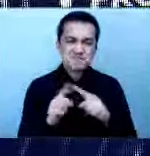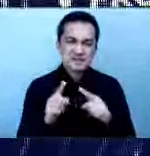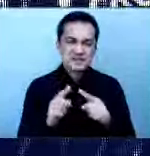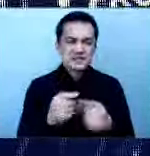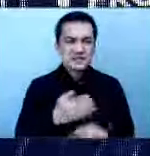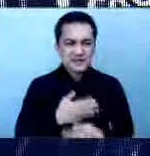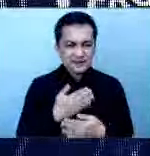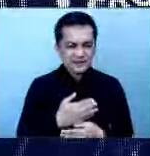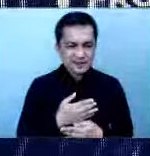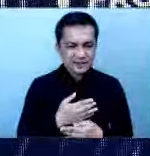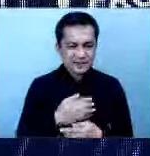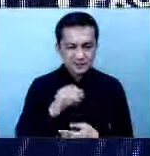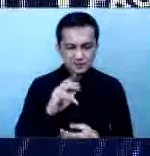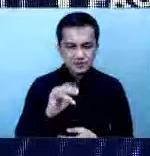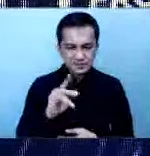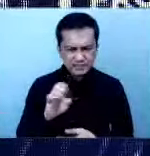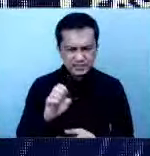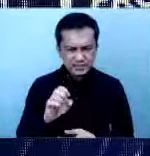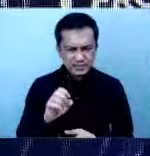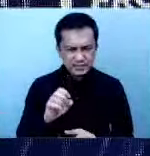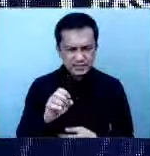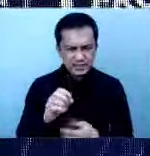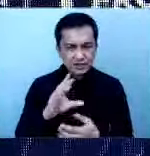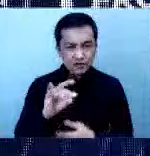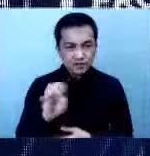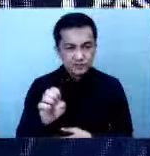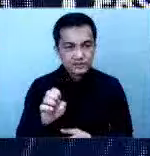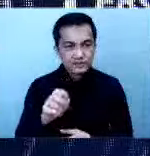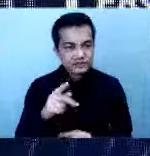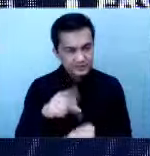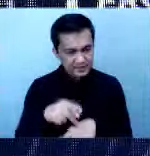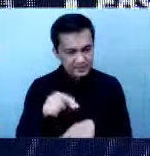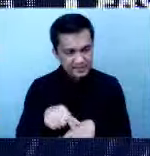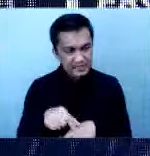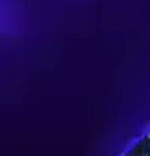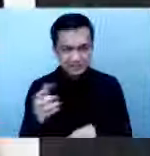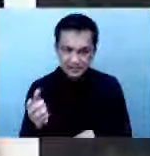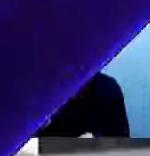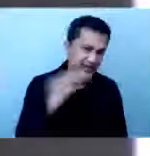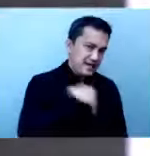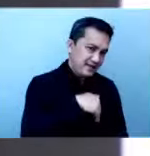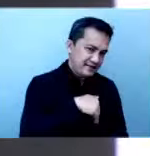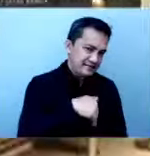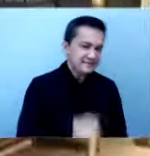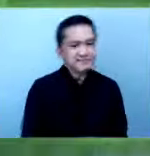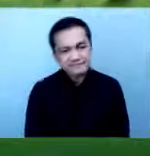indoor obstacle course sa Paranaque. Tara, ride tayo dyan!